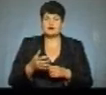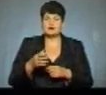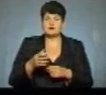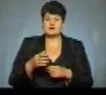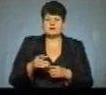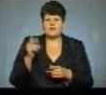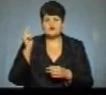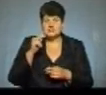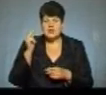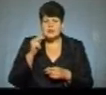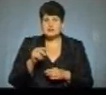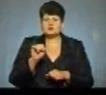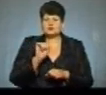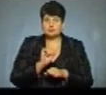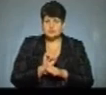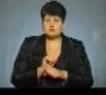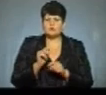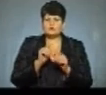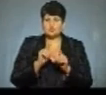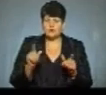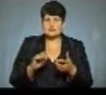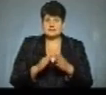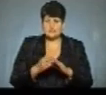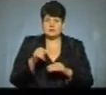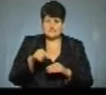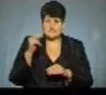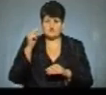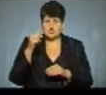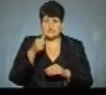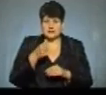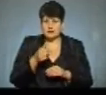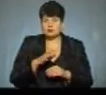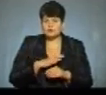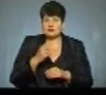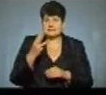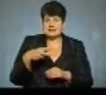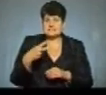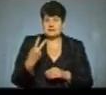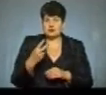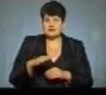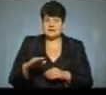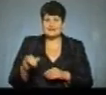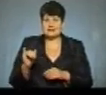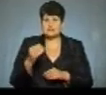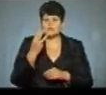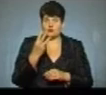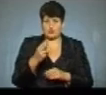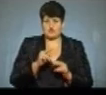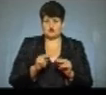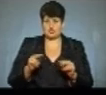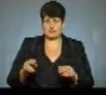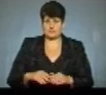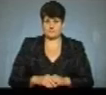Николаїшиної, навчання призупинили, бо в школі станом на цей навчальний рік було 32 дітей і 3 вчителів. Ми